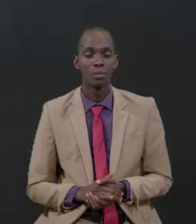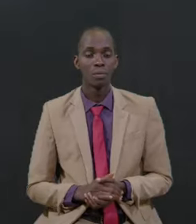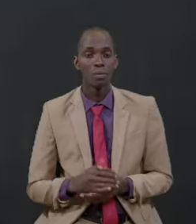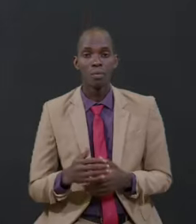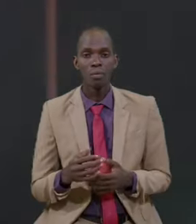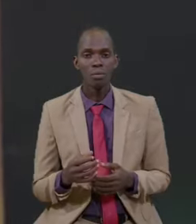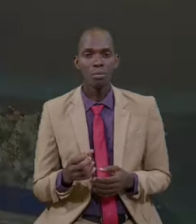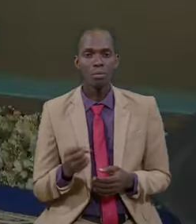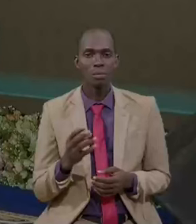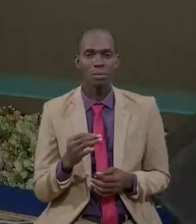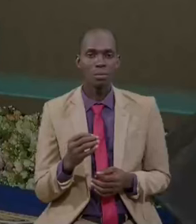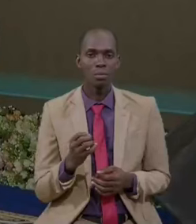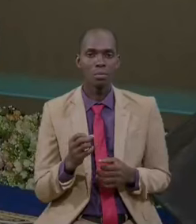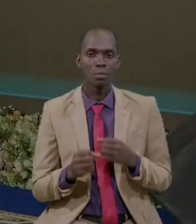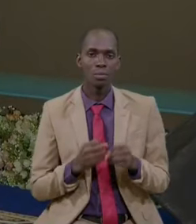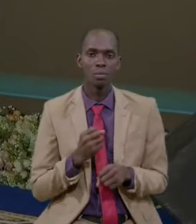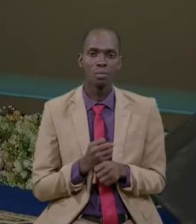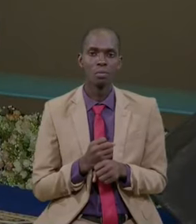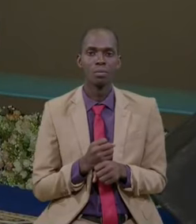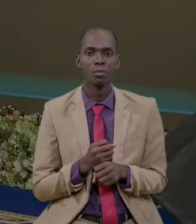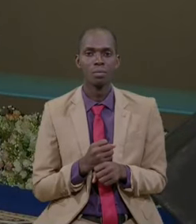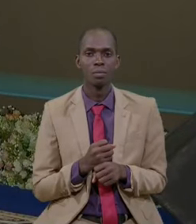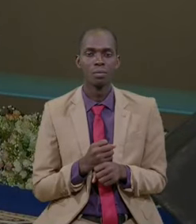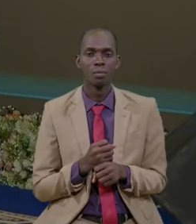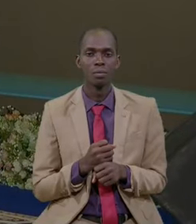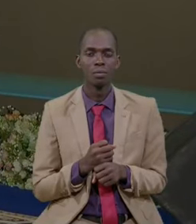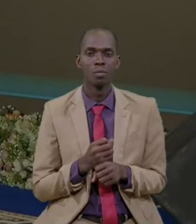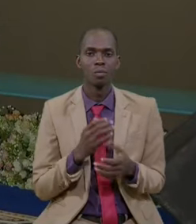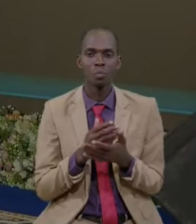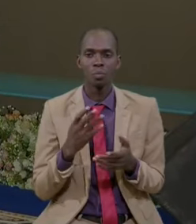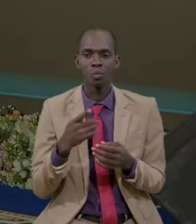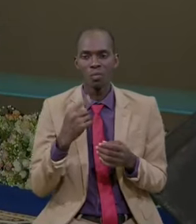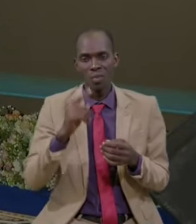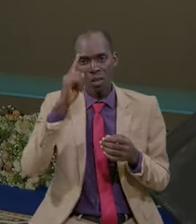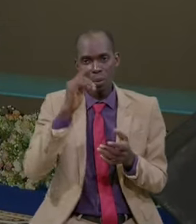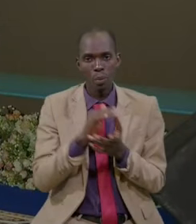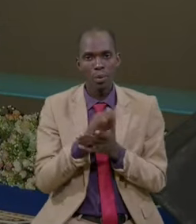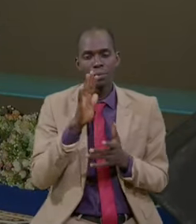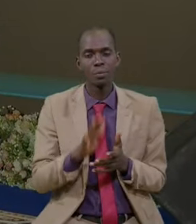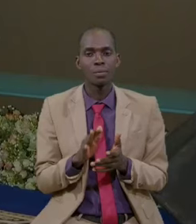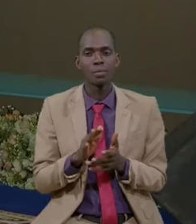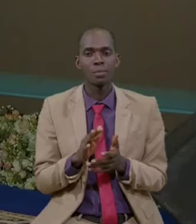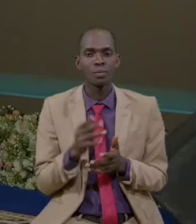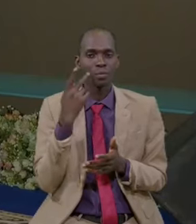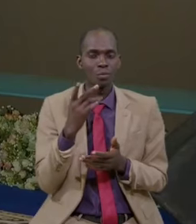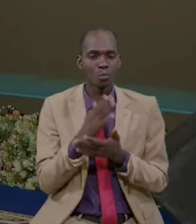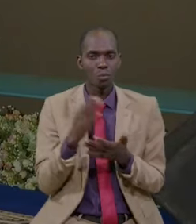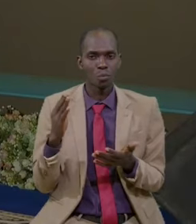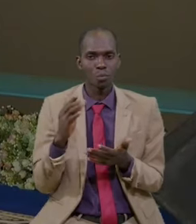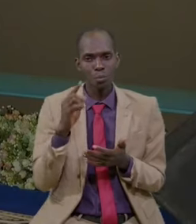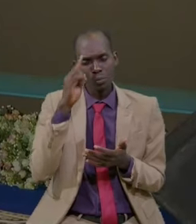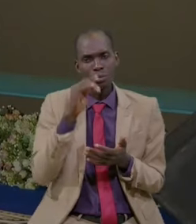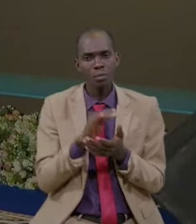Et pour mener une vie au-dessus des reproches. Mais après plusieurs années